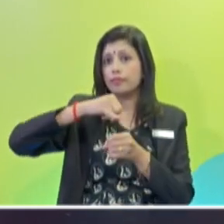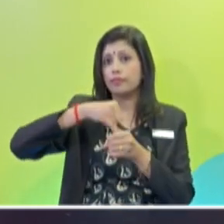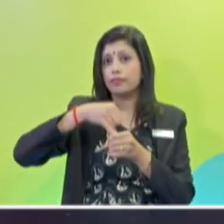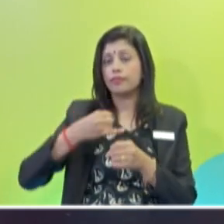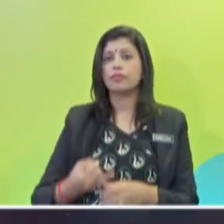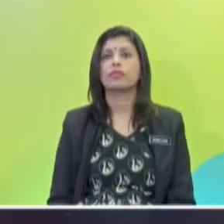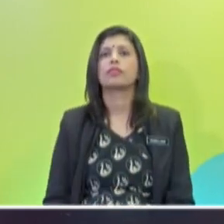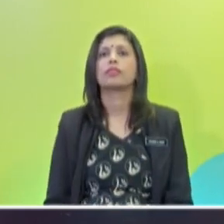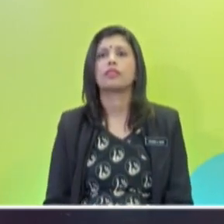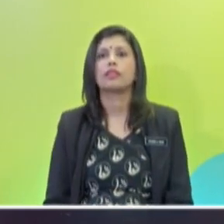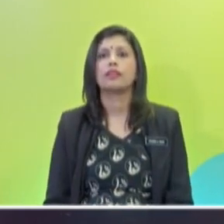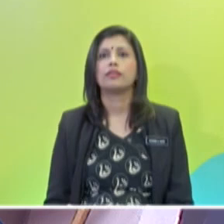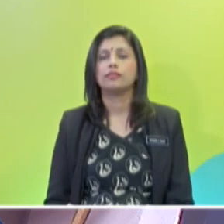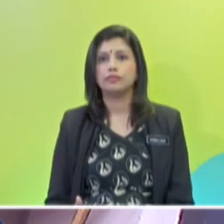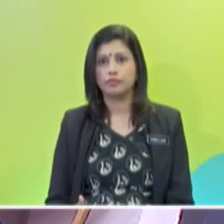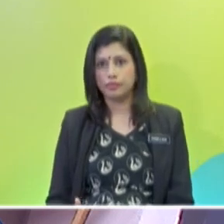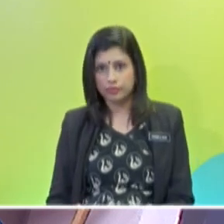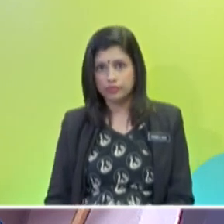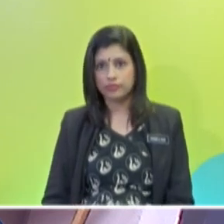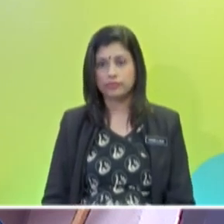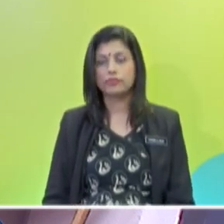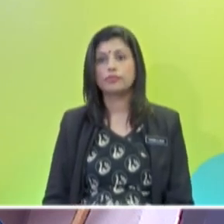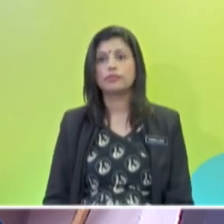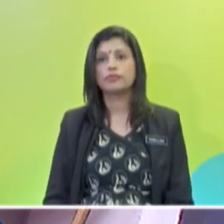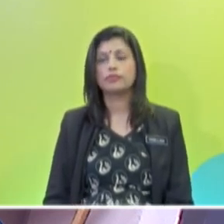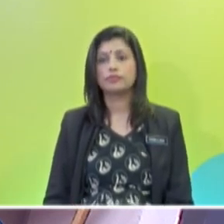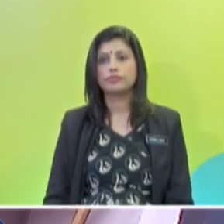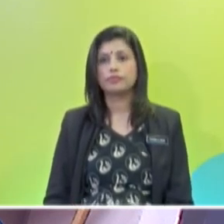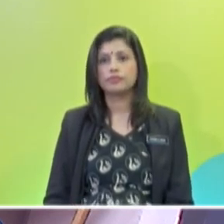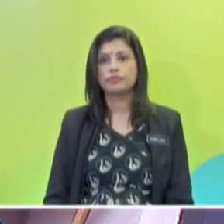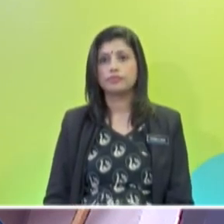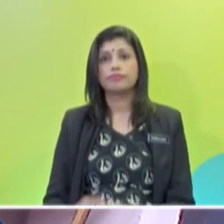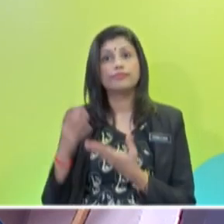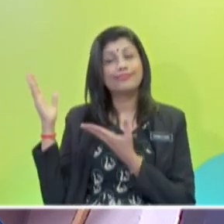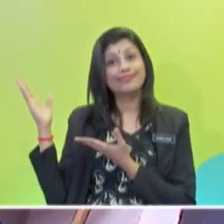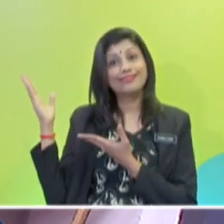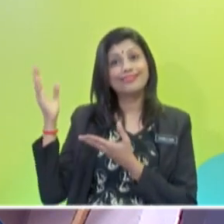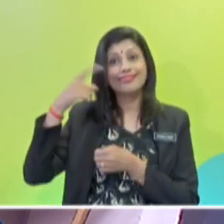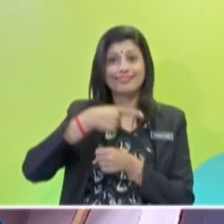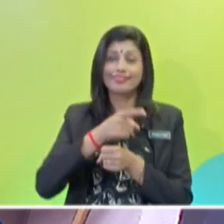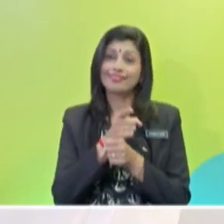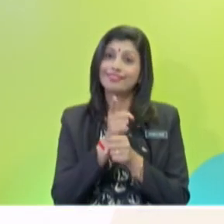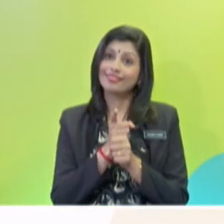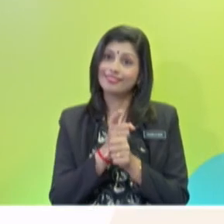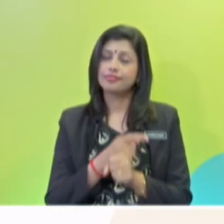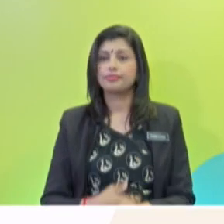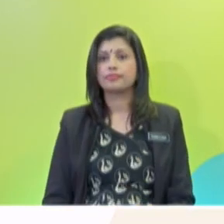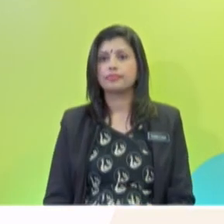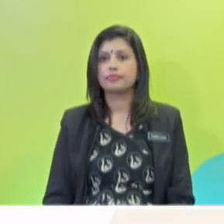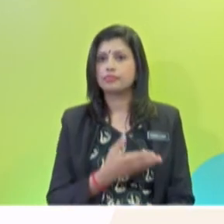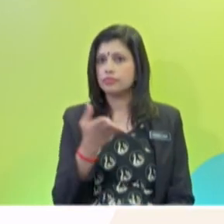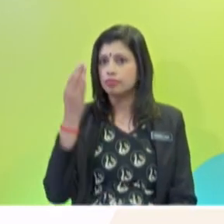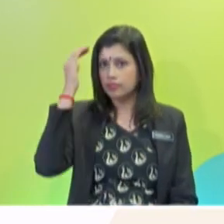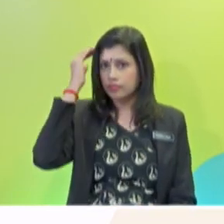laici, cikgu. Betul. Minum. Okey, seterusnya. Ini buah rambu. Rambutan.